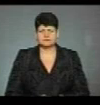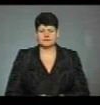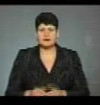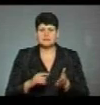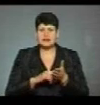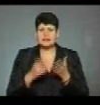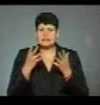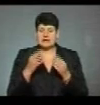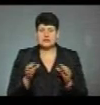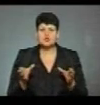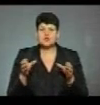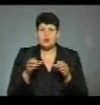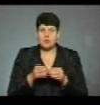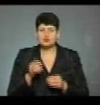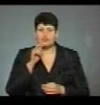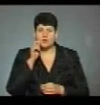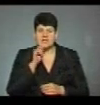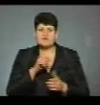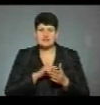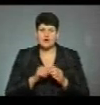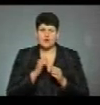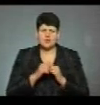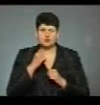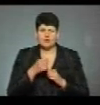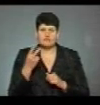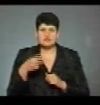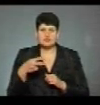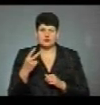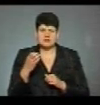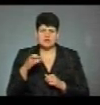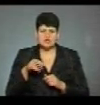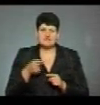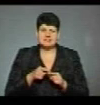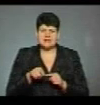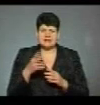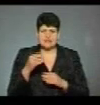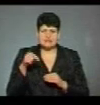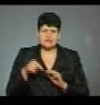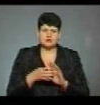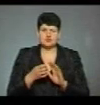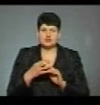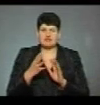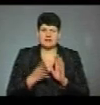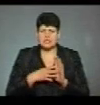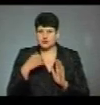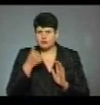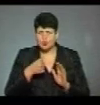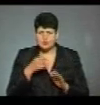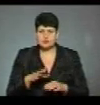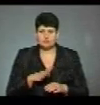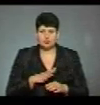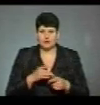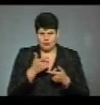Зазначу, День Соборності в Україні відзначають щороку 22 січня. У цей день в 1919 році